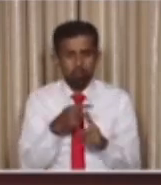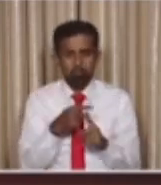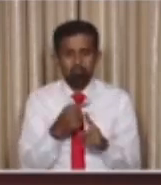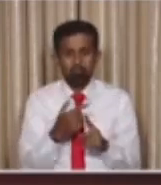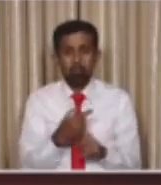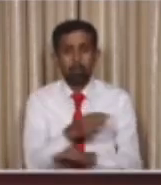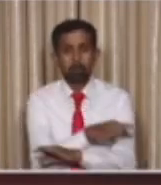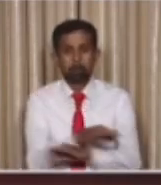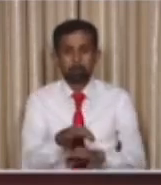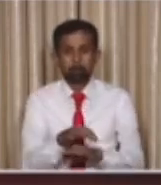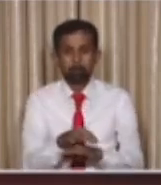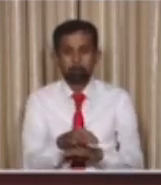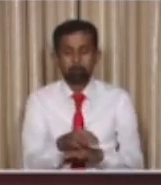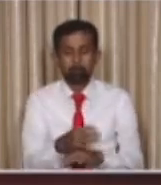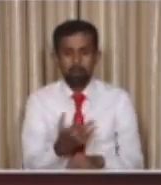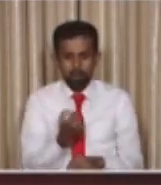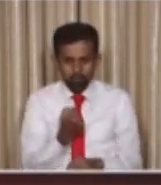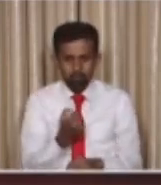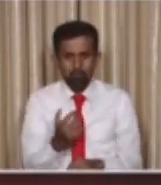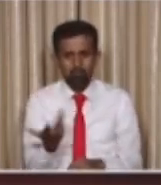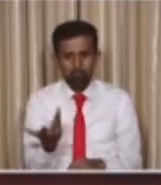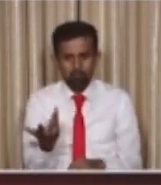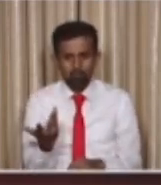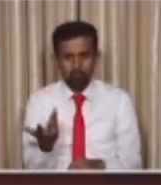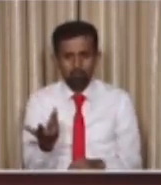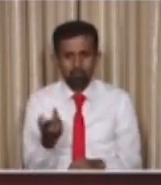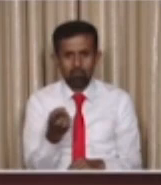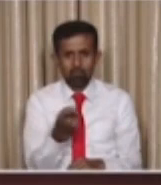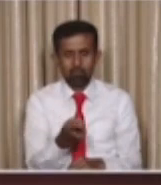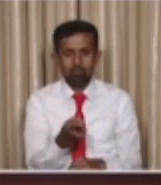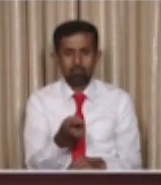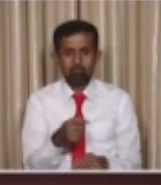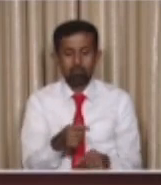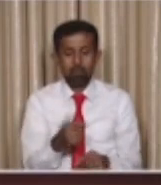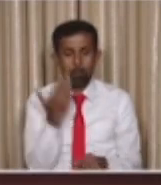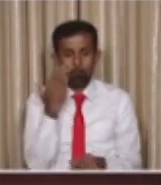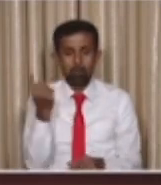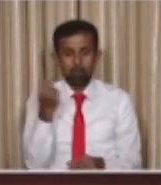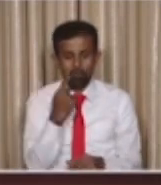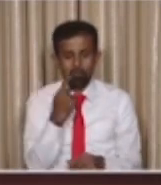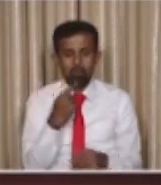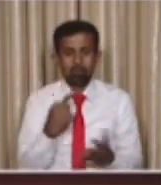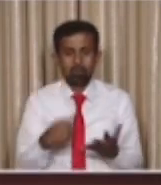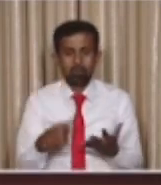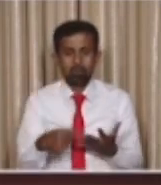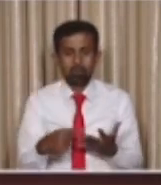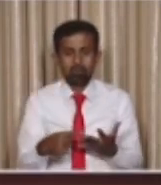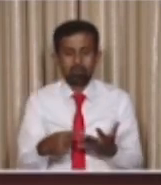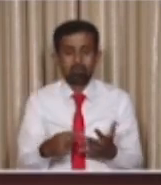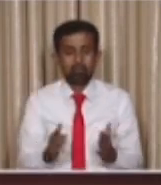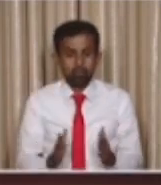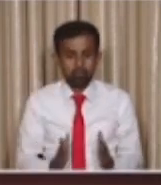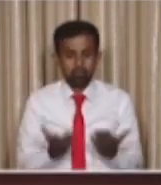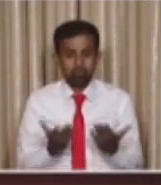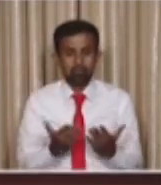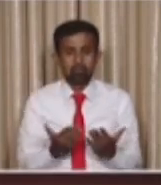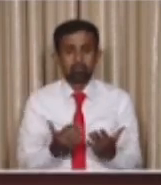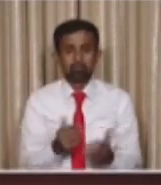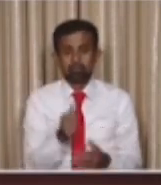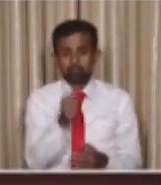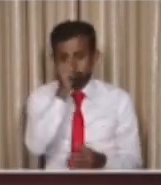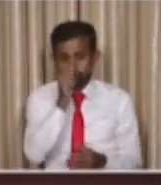ඕන පියවර ගන්නවද නැද්ද කියන කාරණෙත් ඒ වගේම මේ පෙන්ලා තියෙන කාරණා වලින් ඇති වෙලා තියෙන දූෂණයක්